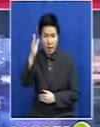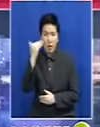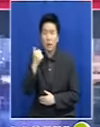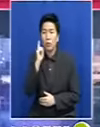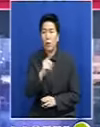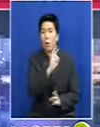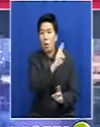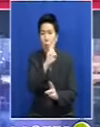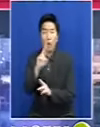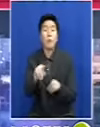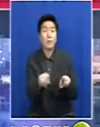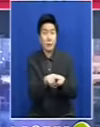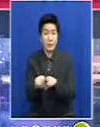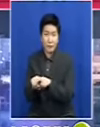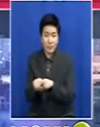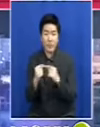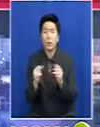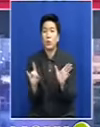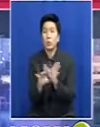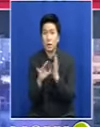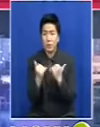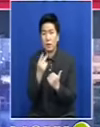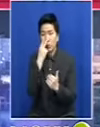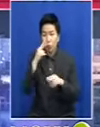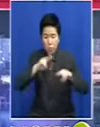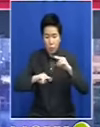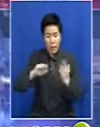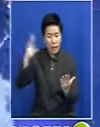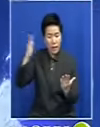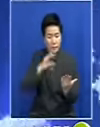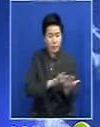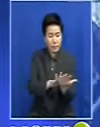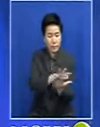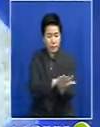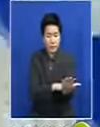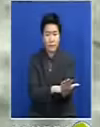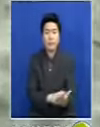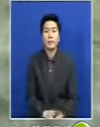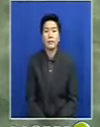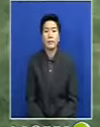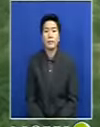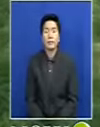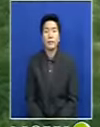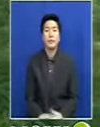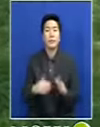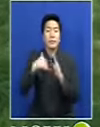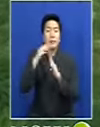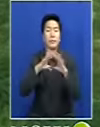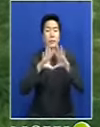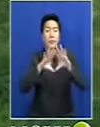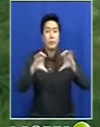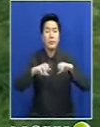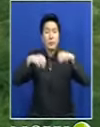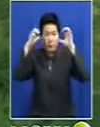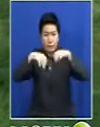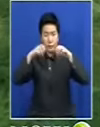ต้องเฝ้าระวังกันเป็นพิเศษนะครับและปิดท้ายกันที่การตรวจสอบสภาพอากาศใน24ชั่วโมงข้างหน้าครับภาคเหนือมีเมฆเป็นส่วนมากกับฝนฟ้า